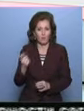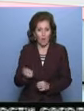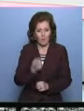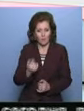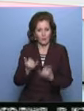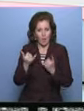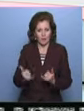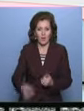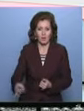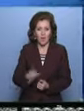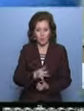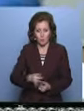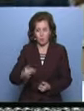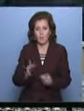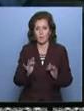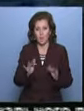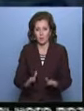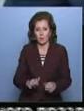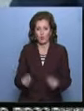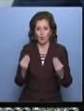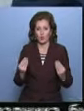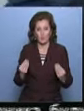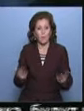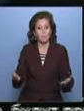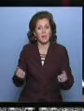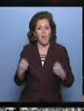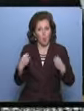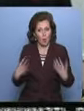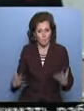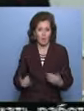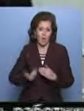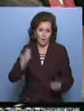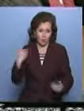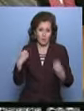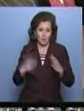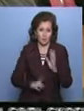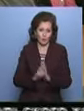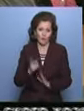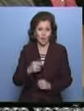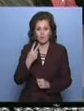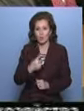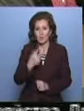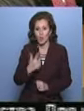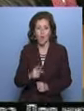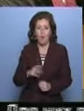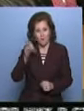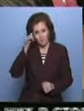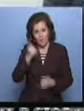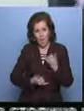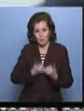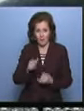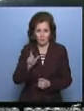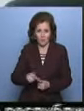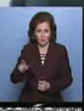них в республике, в столице республики, пройдет торжественный прием. Еще раньше праздник начался для 23 фермеров республики.